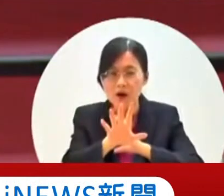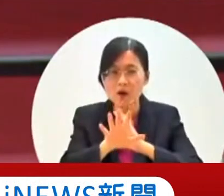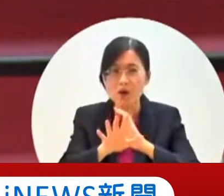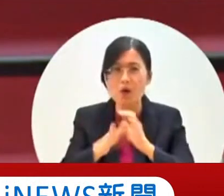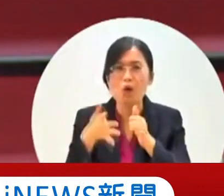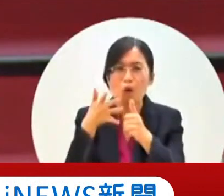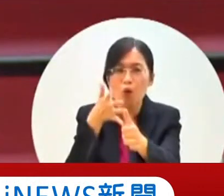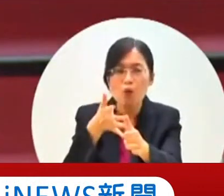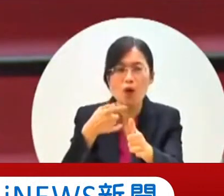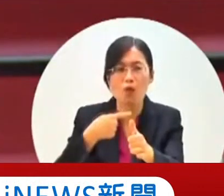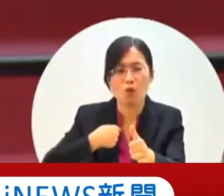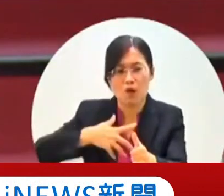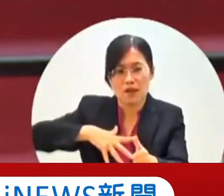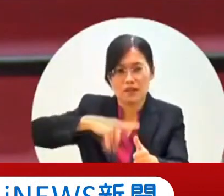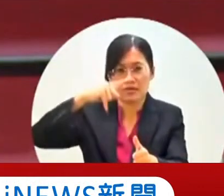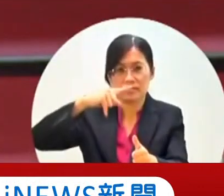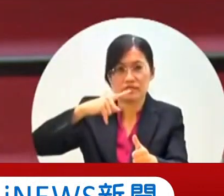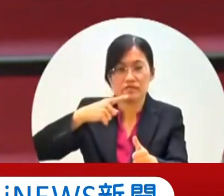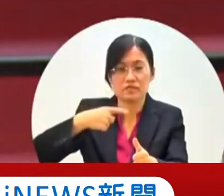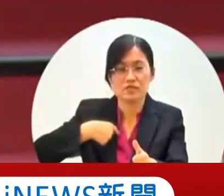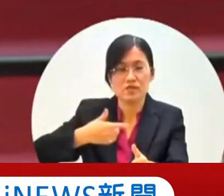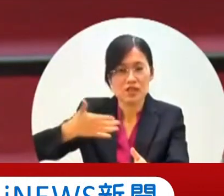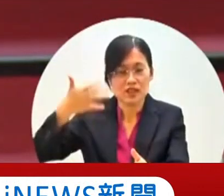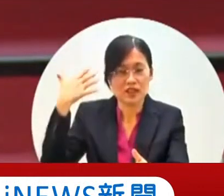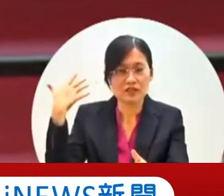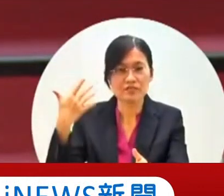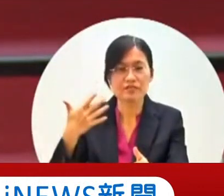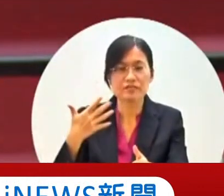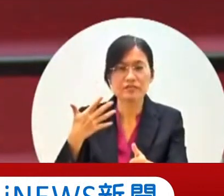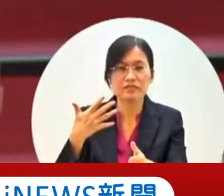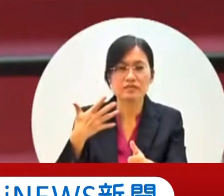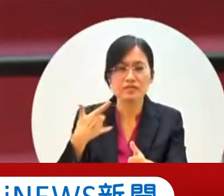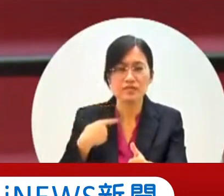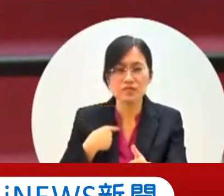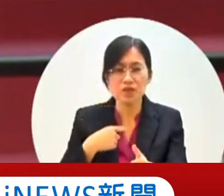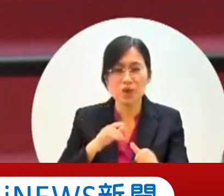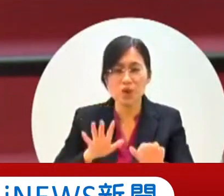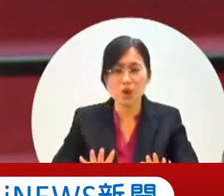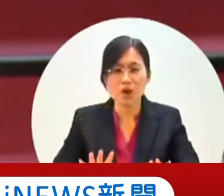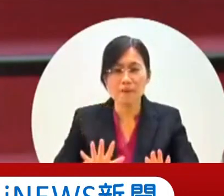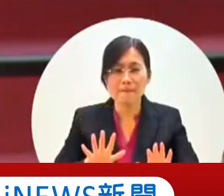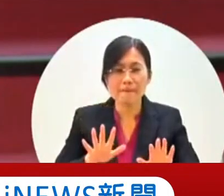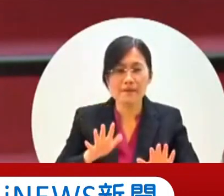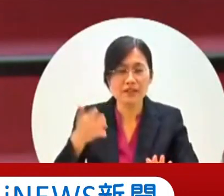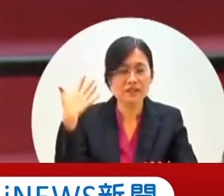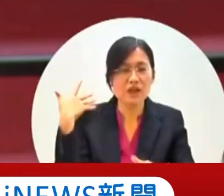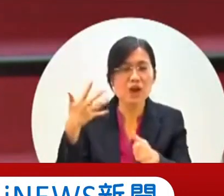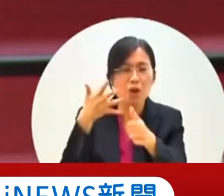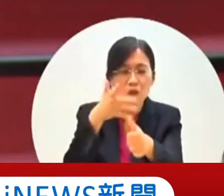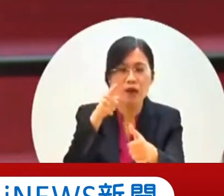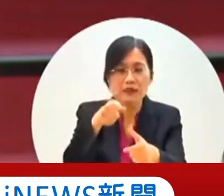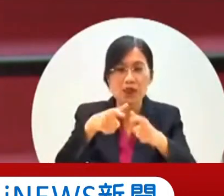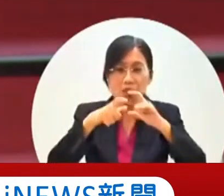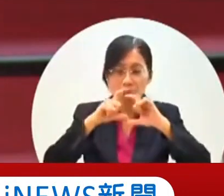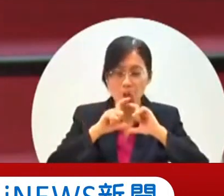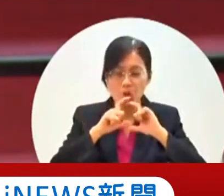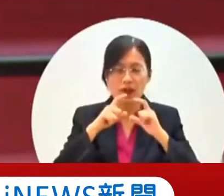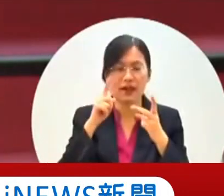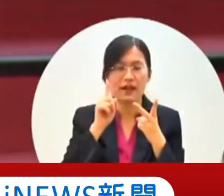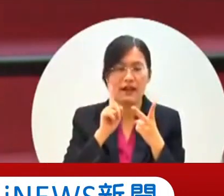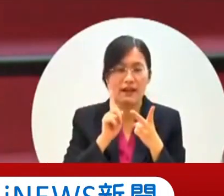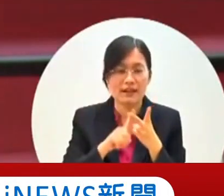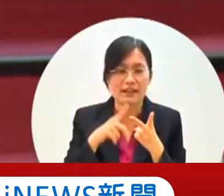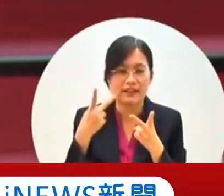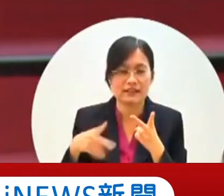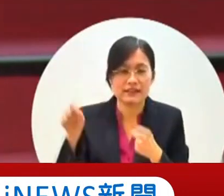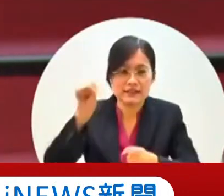市长你答询我的内容，再加上四个重点提示